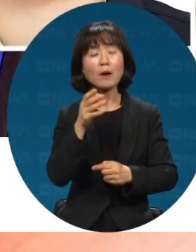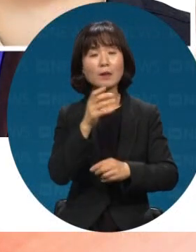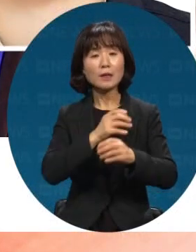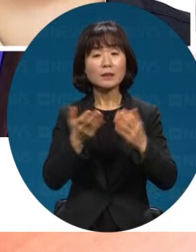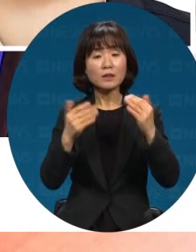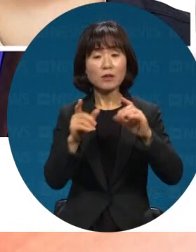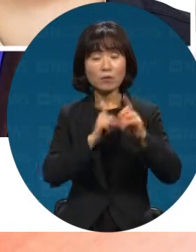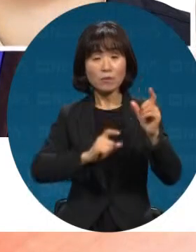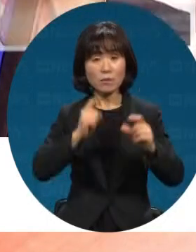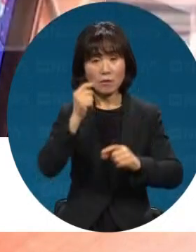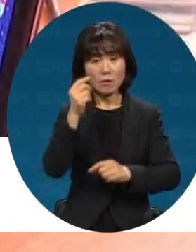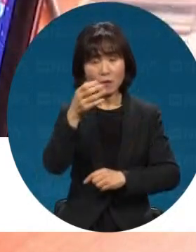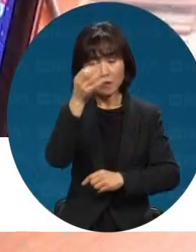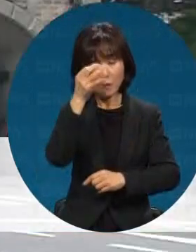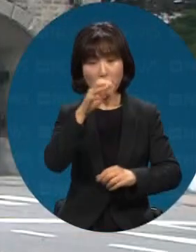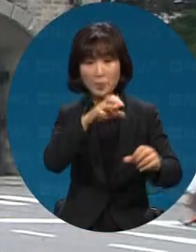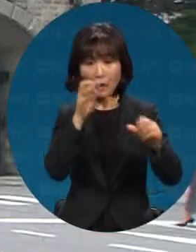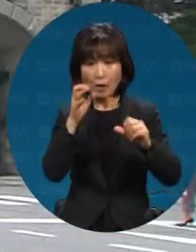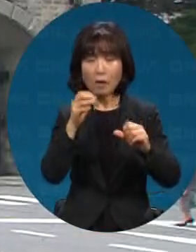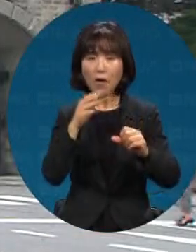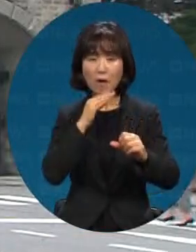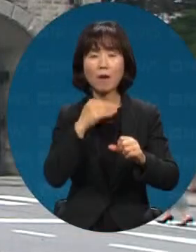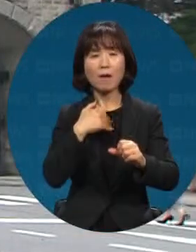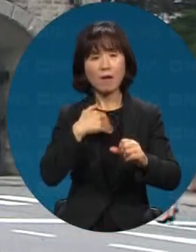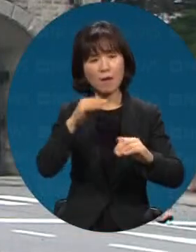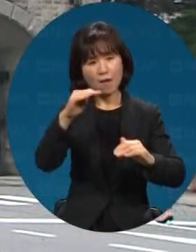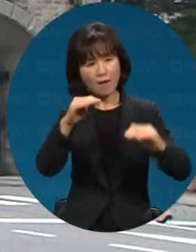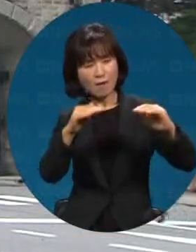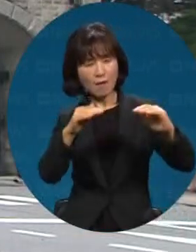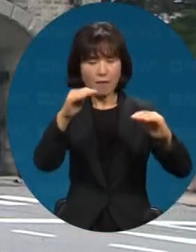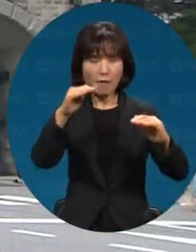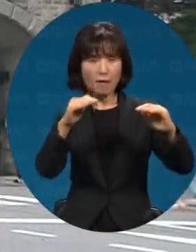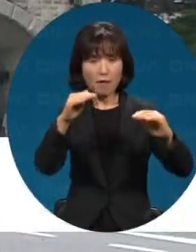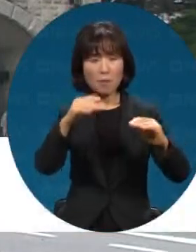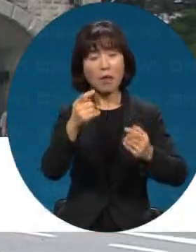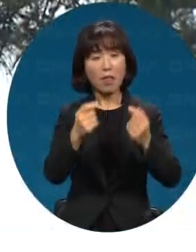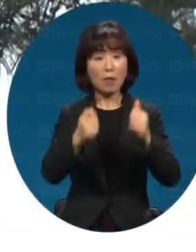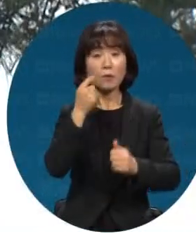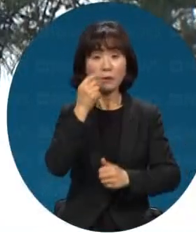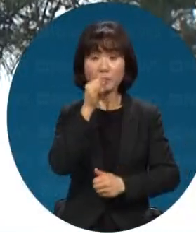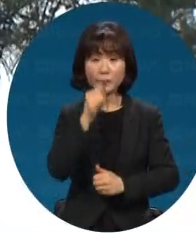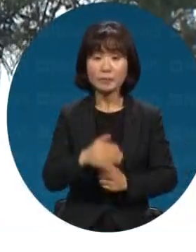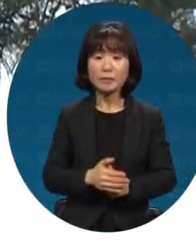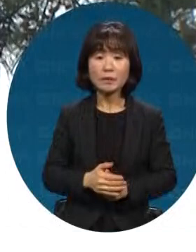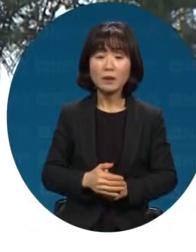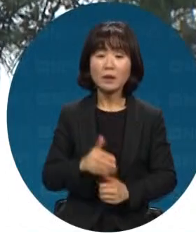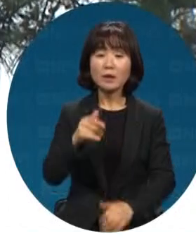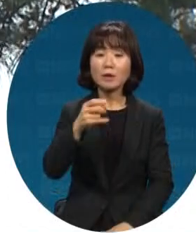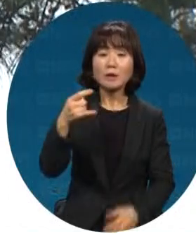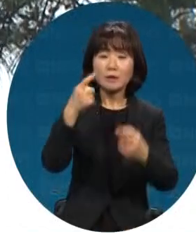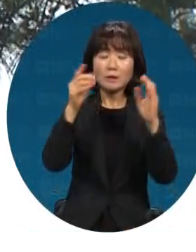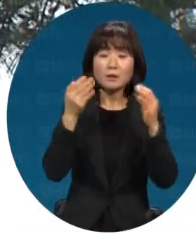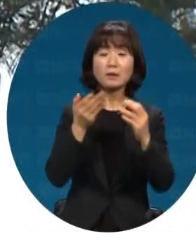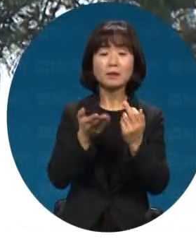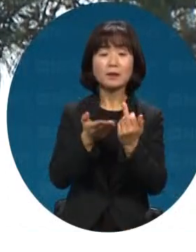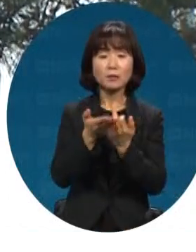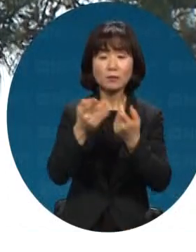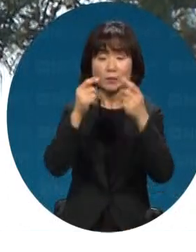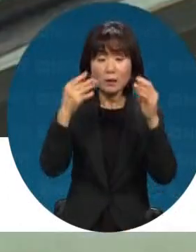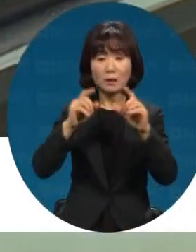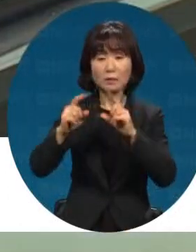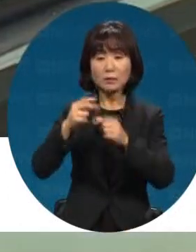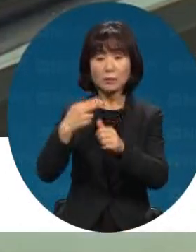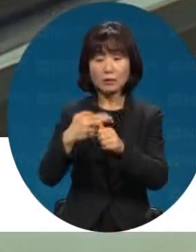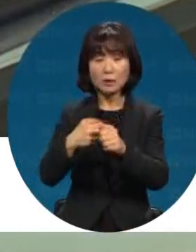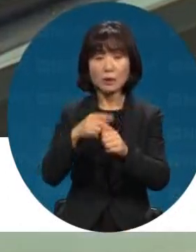앞으로 이런 기술을 잘 활용해야겠다 경희대와 제주대 등에서도 일부 교수들이 새학기부터 채 GPT 수업이나